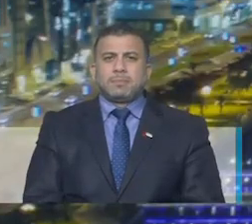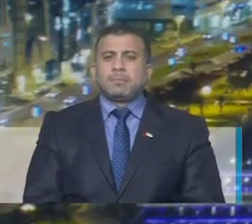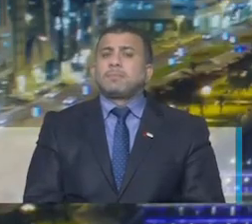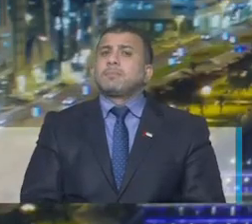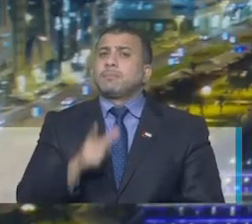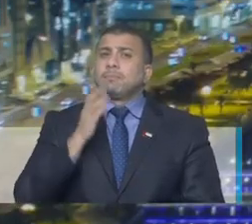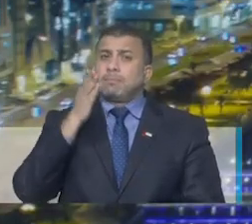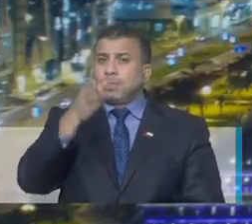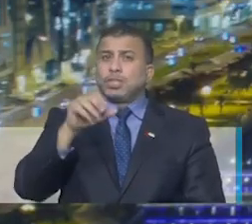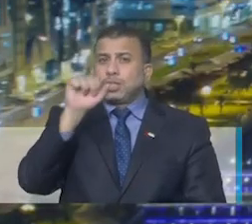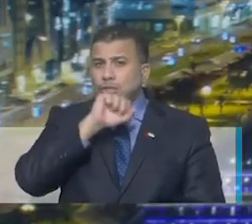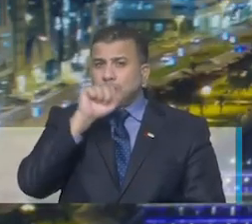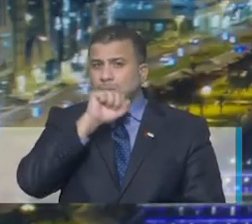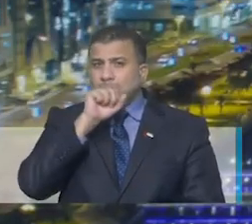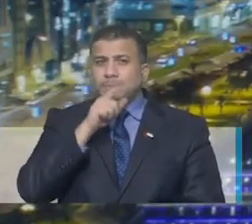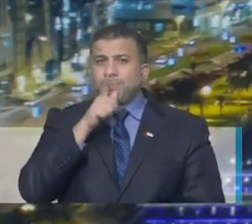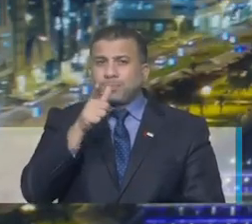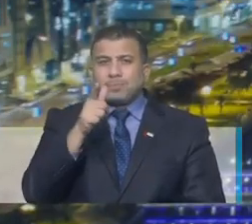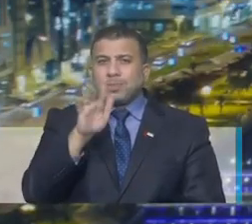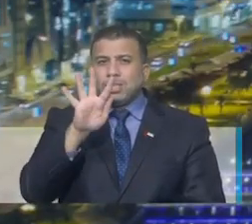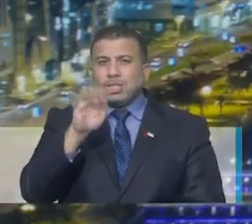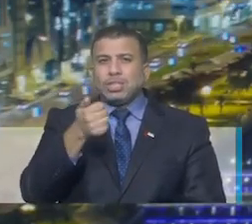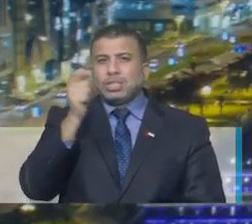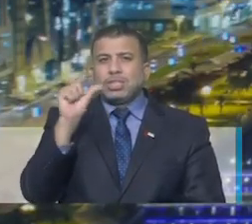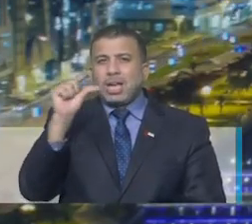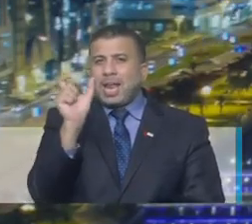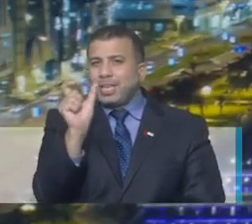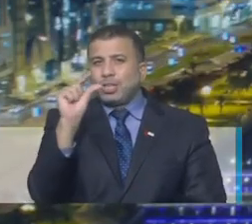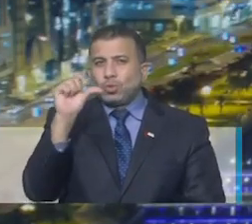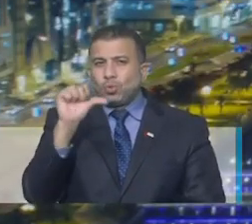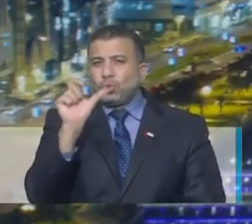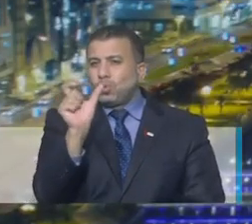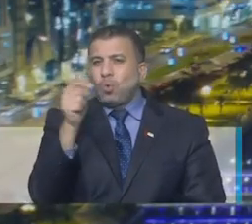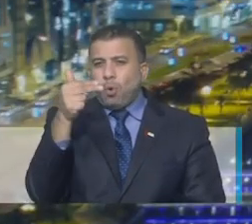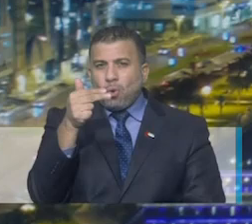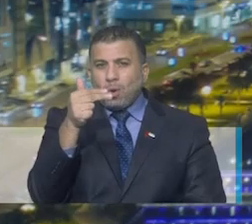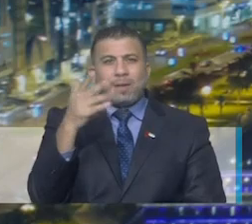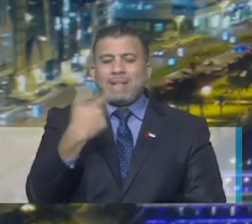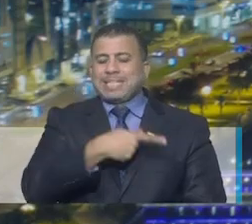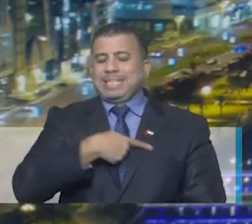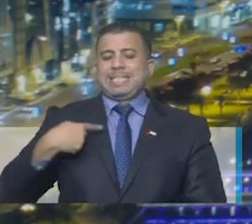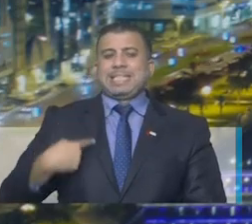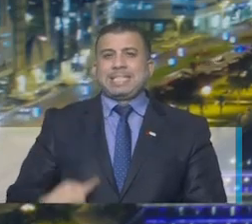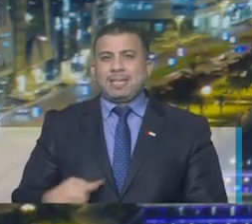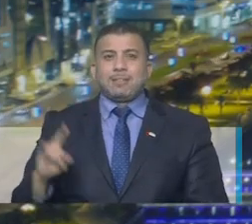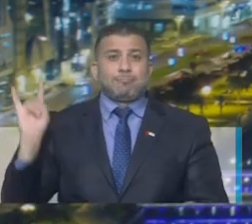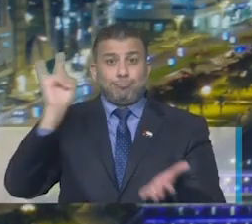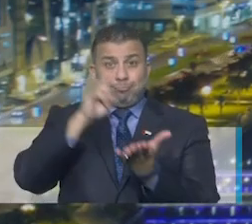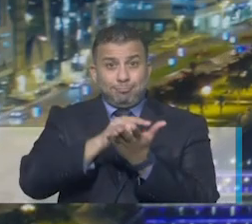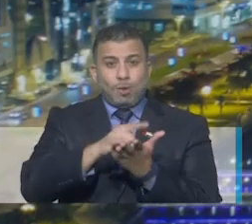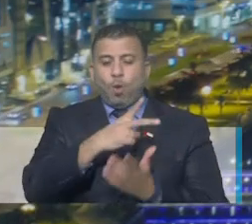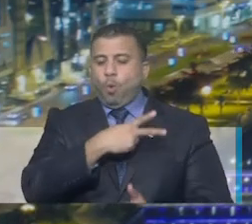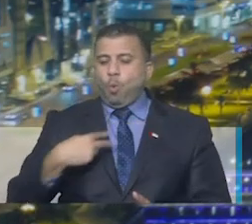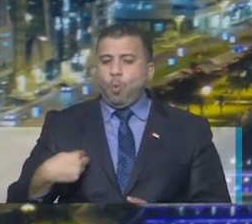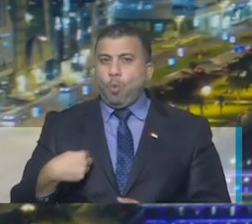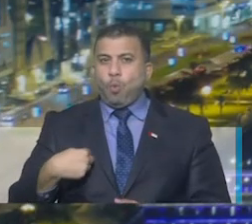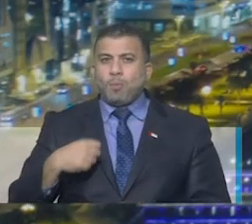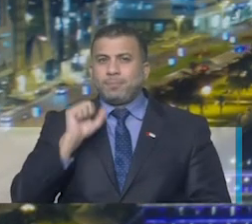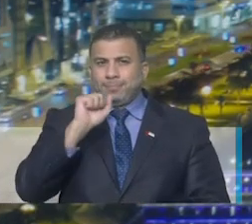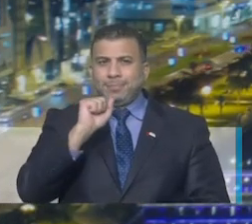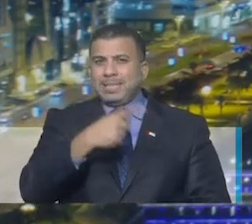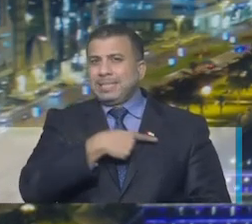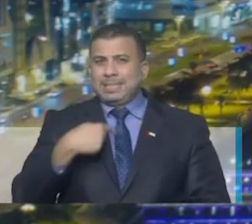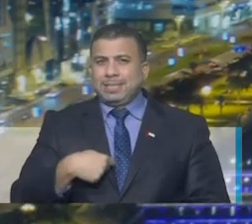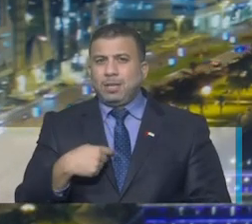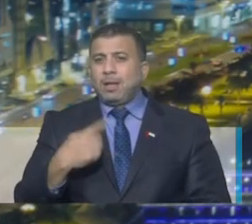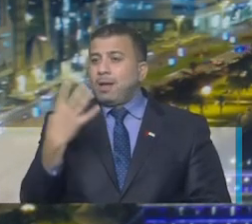تكللت زياره الشرقه الى مقاطعه شاندونج الصينيه التي تم تنظيمها بالتنسيق مع حكومه شاندونج